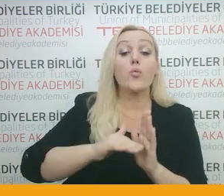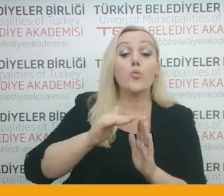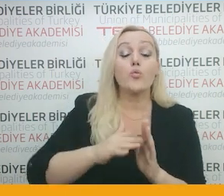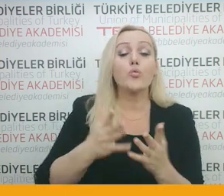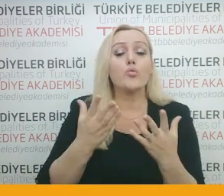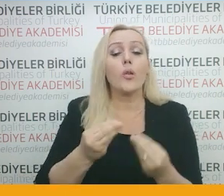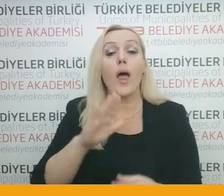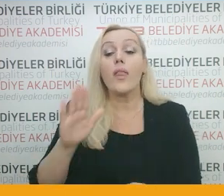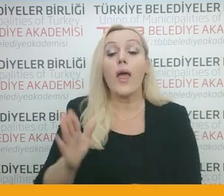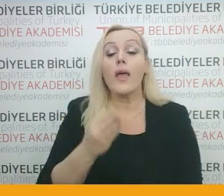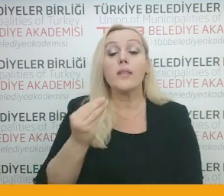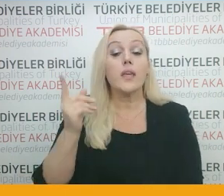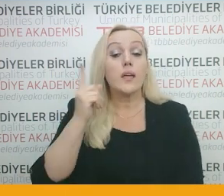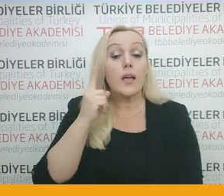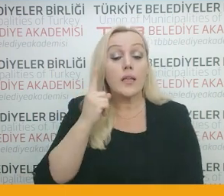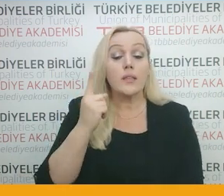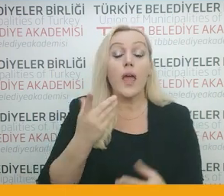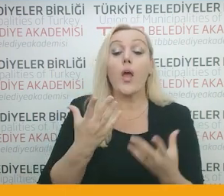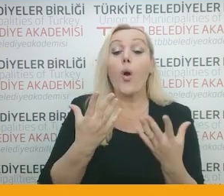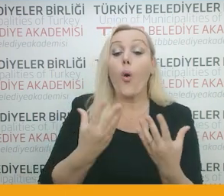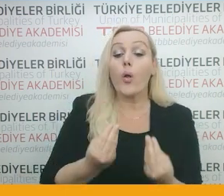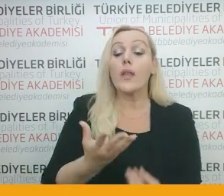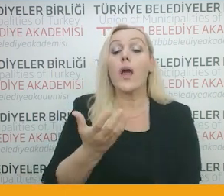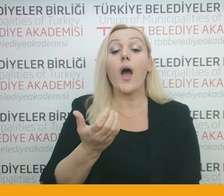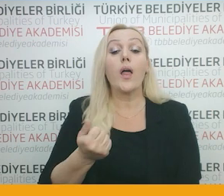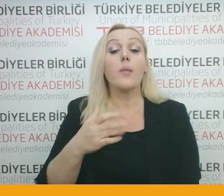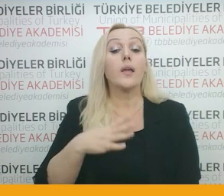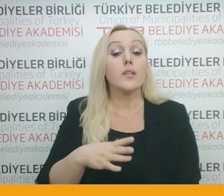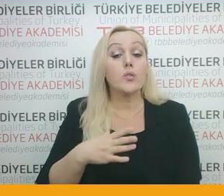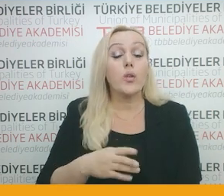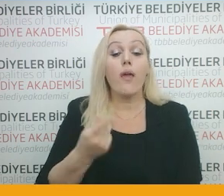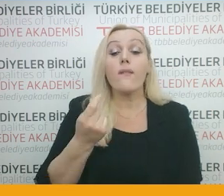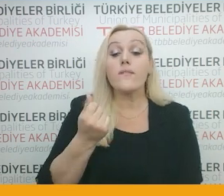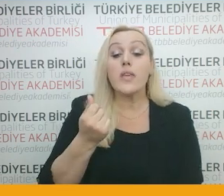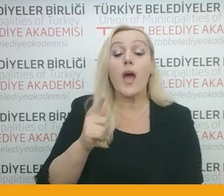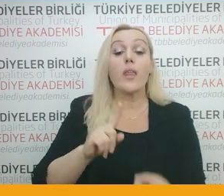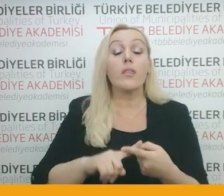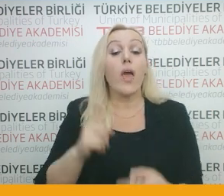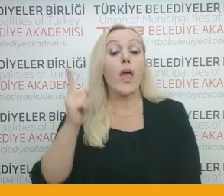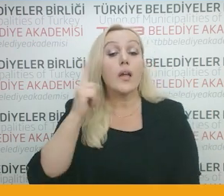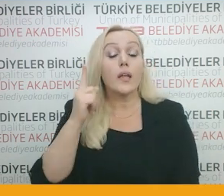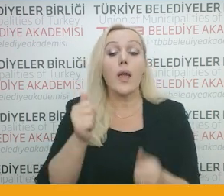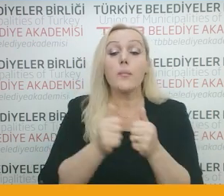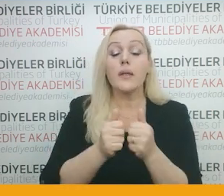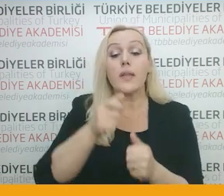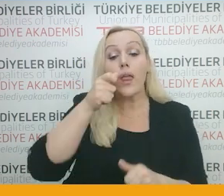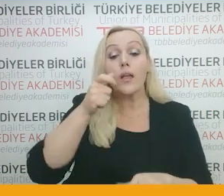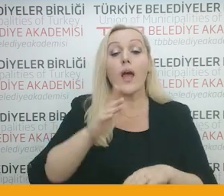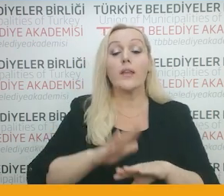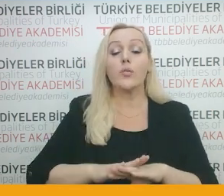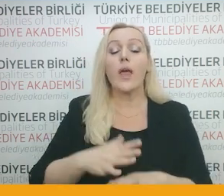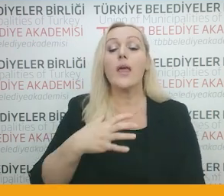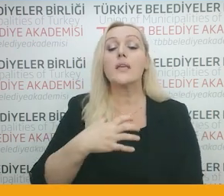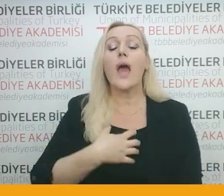fiyata, en iyi kaliteyi, en iyi ürünü almanın derdine düşüyoruz. Fiyat ve kaliteyi birlikte dikkate alıyoruz. Peki,